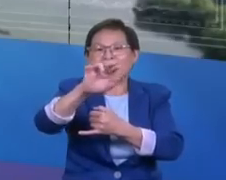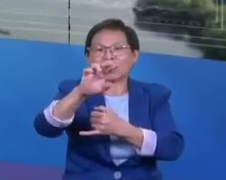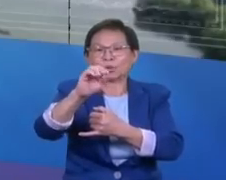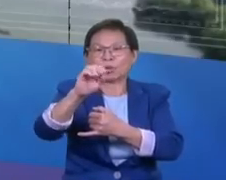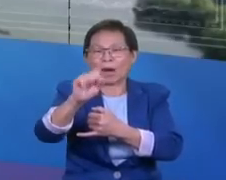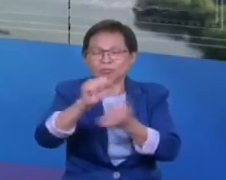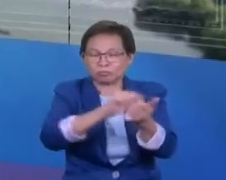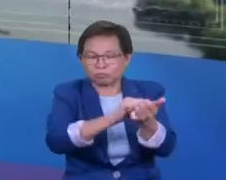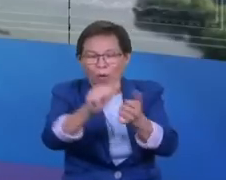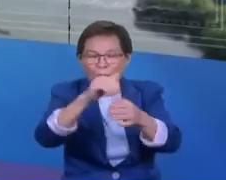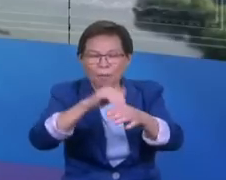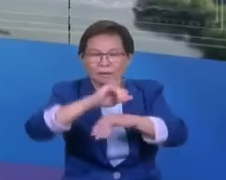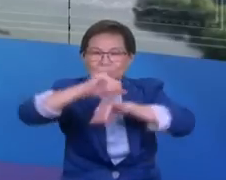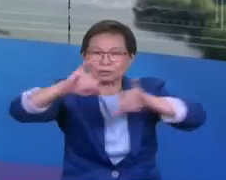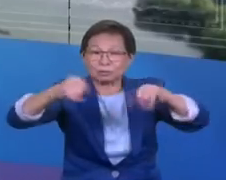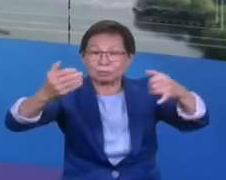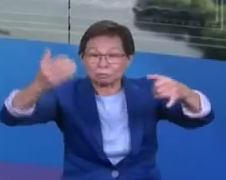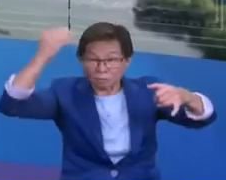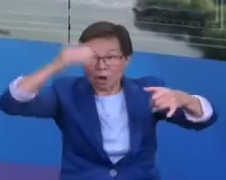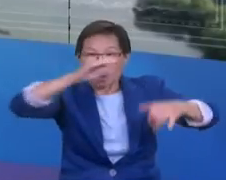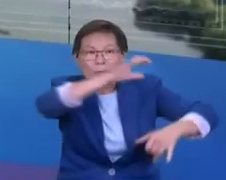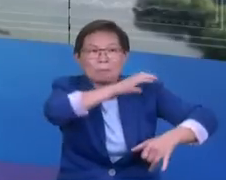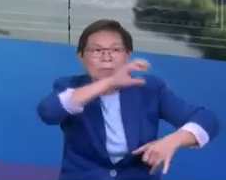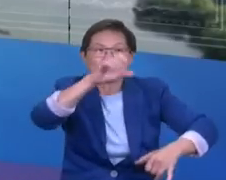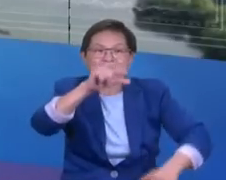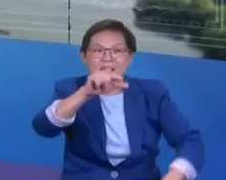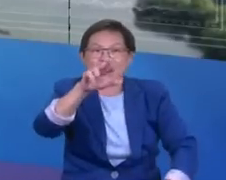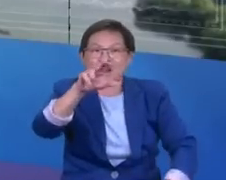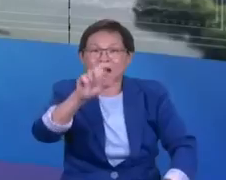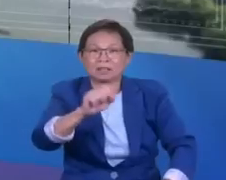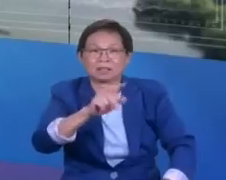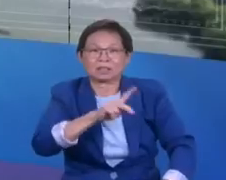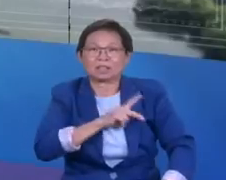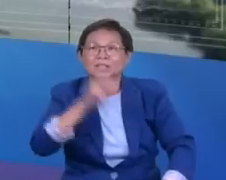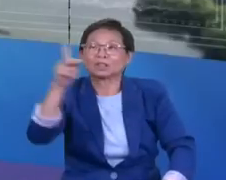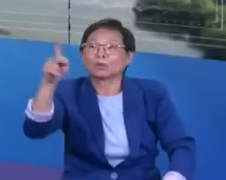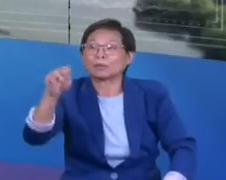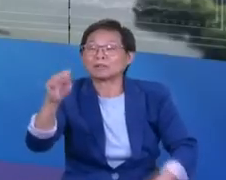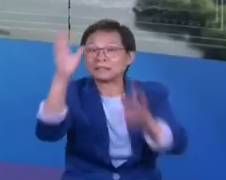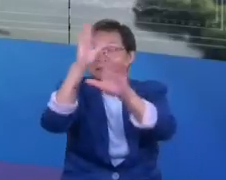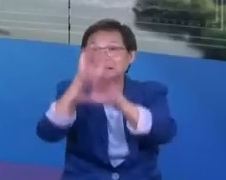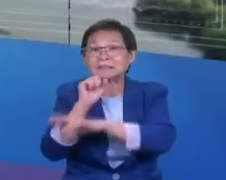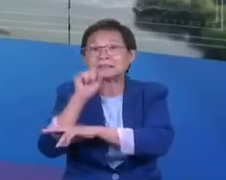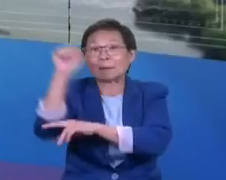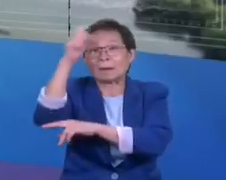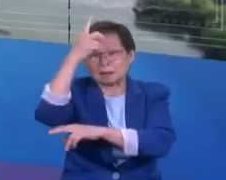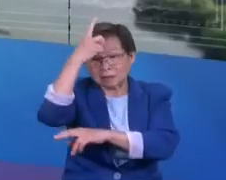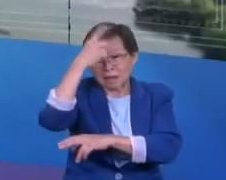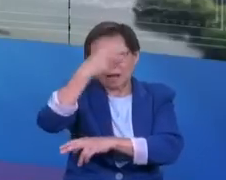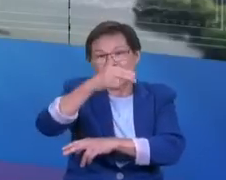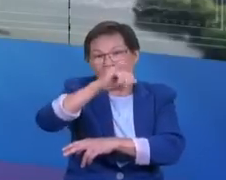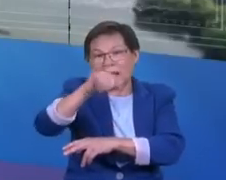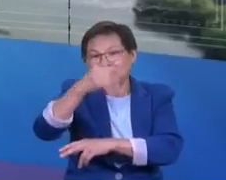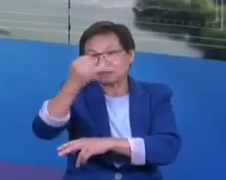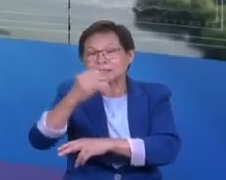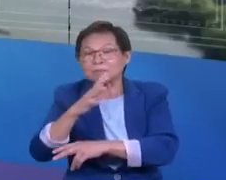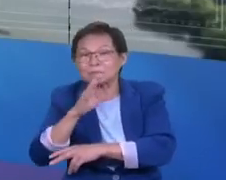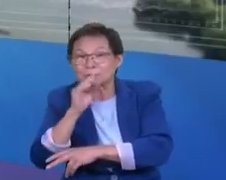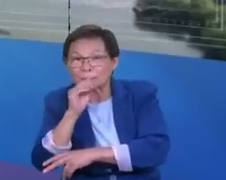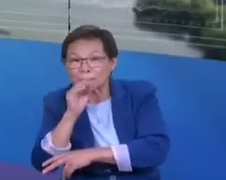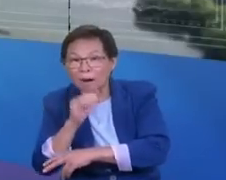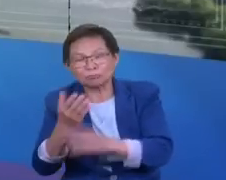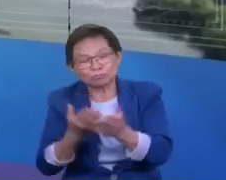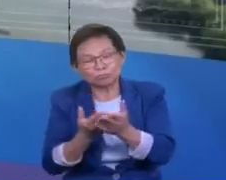Ros jumaat lalu pengerusi GRS yang juga ketua menteri Sabah Datuk Seri Panglima Haji jinor berkata